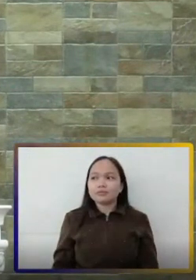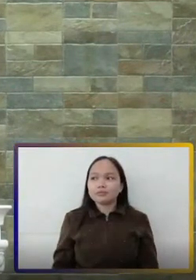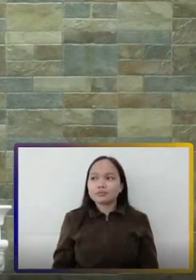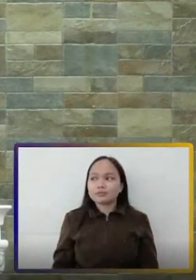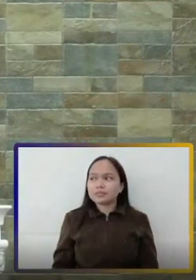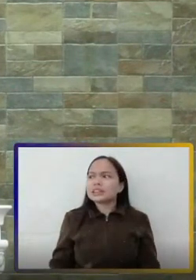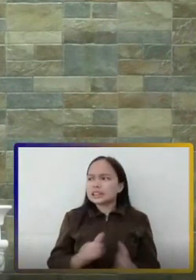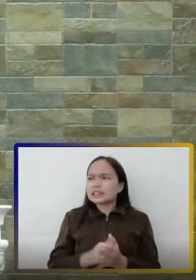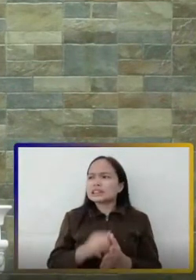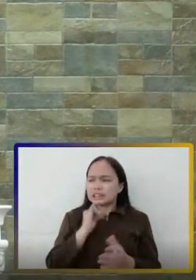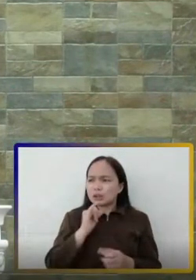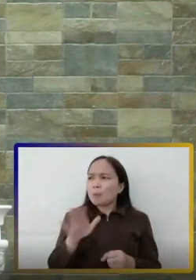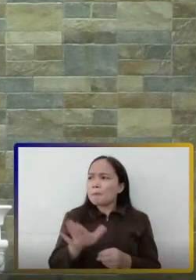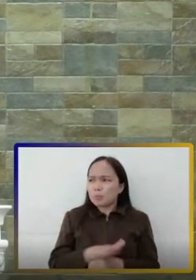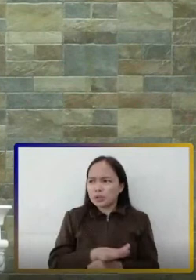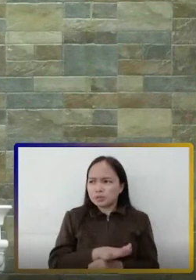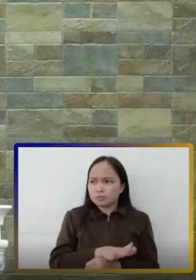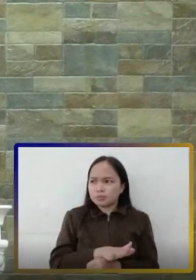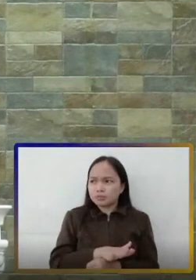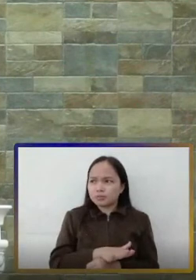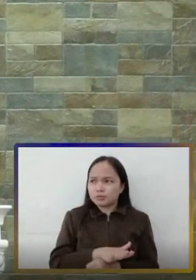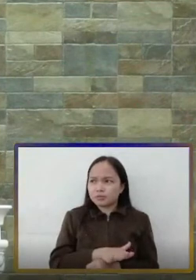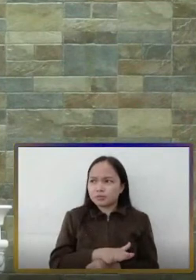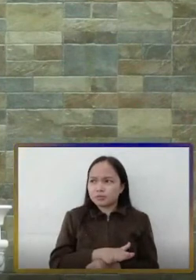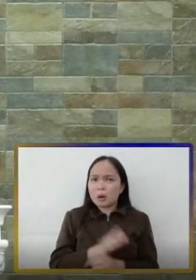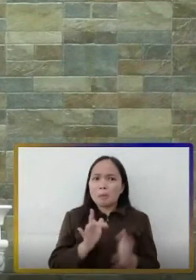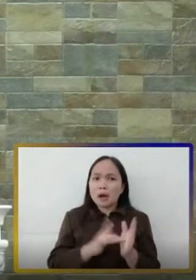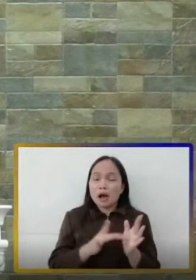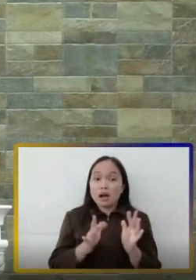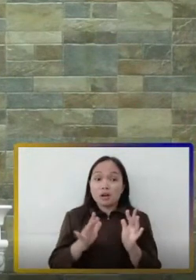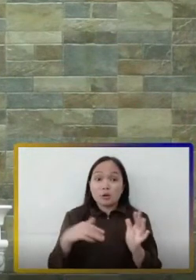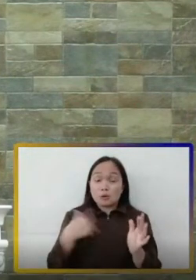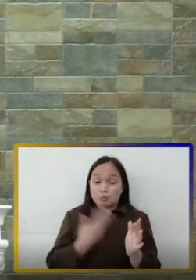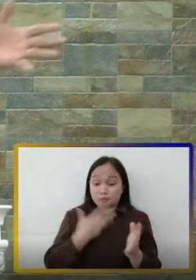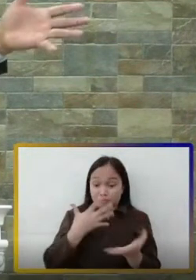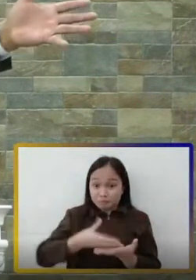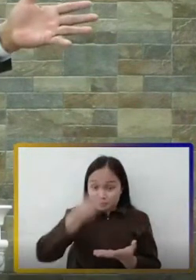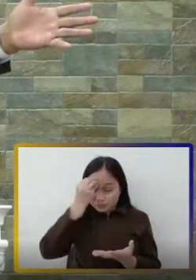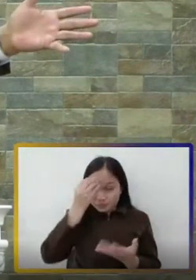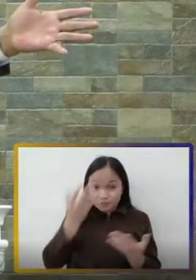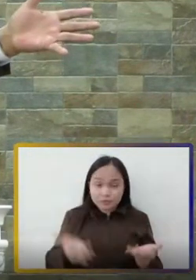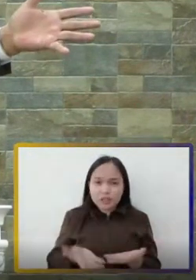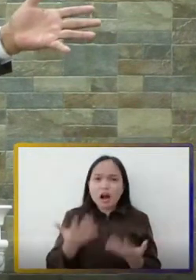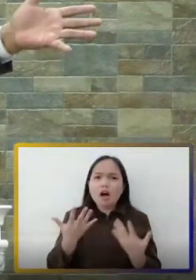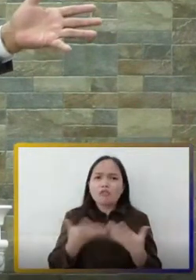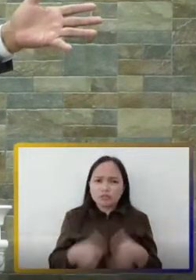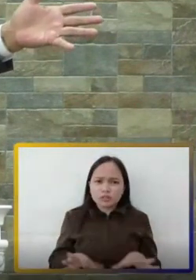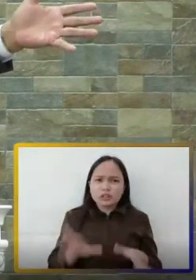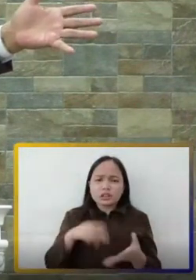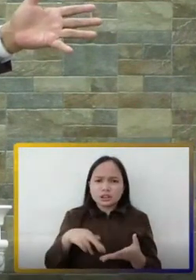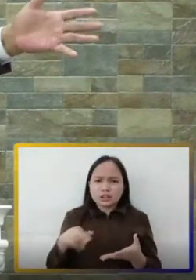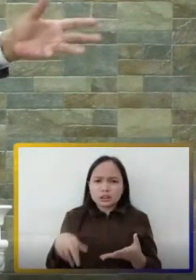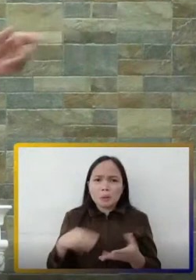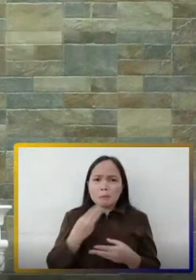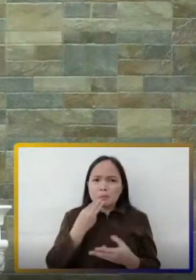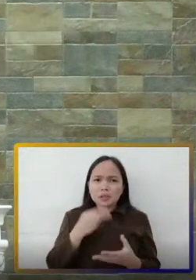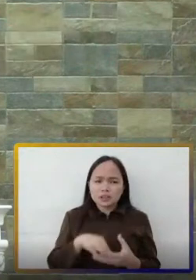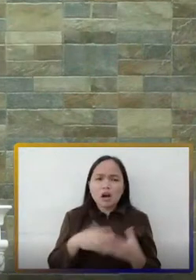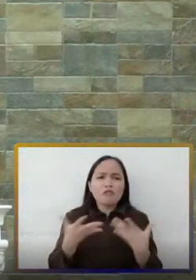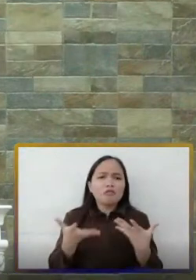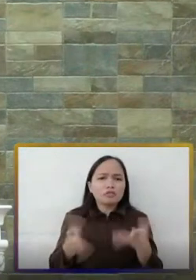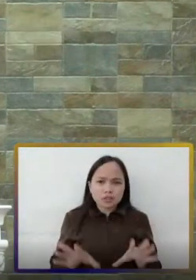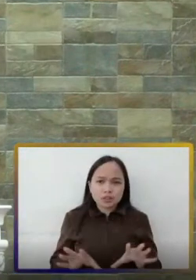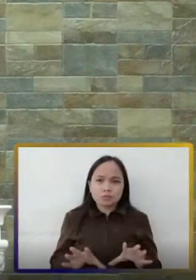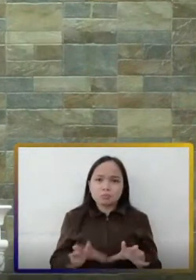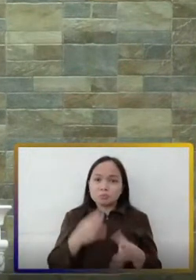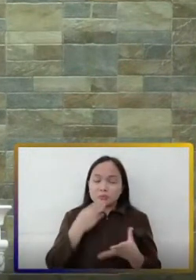Sapat na ito, kapatid. Sapat na yung mensaheng naririnig natin dito. So ngayon, after you hear this message, pagkatapos yung marinig yung